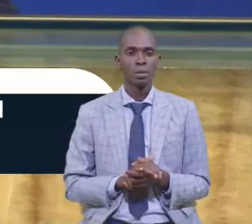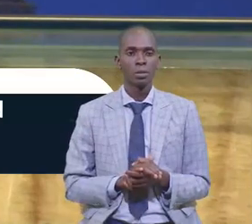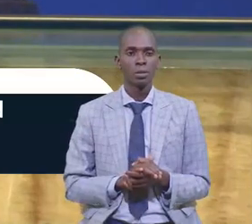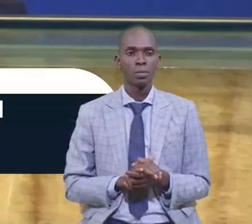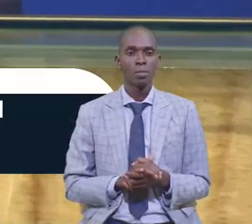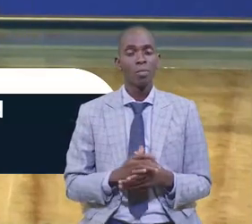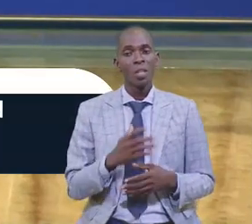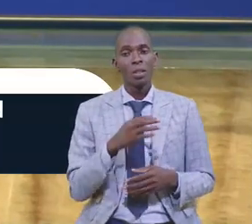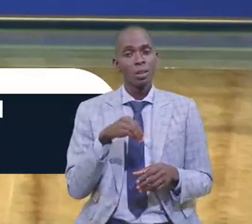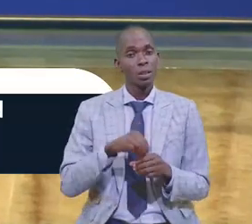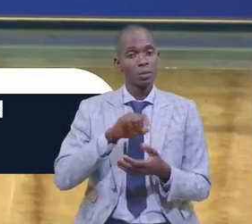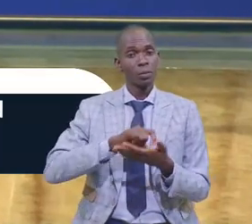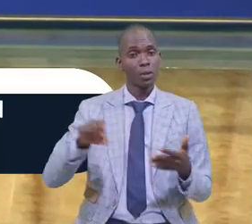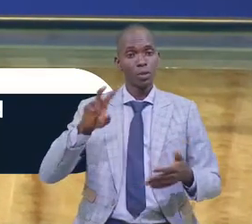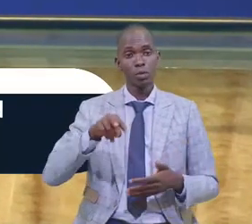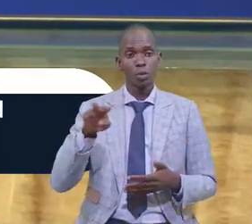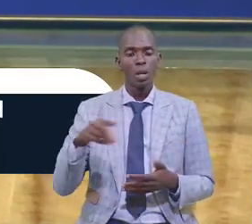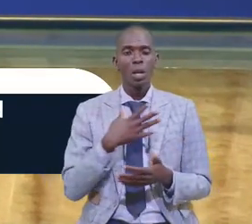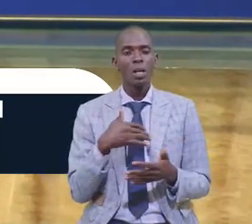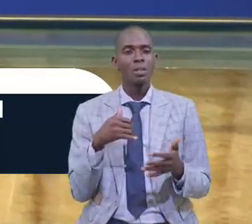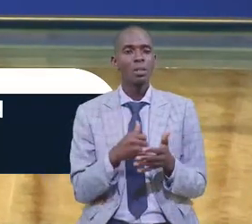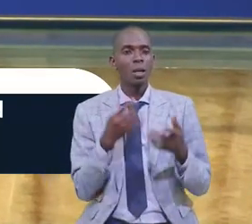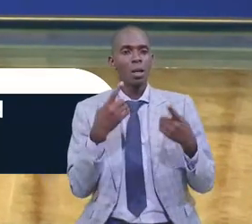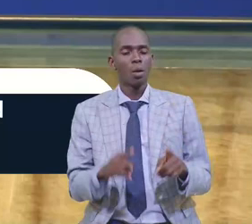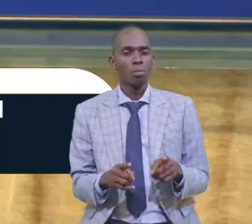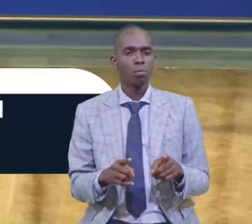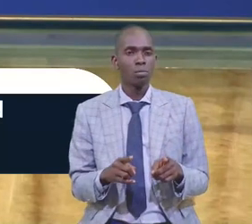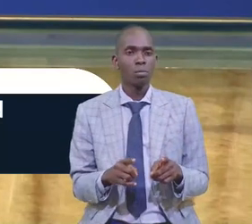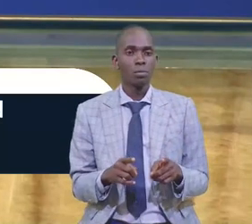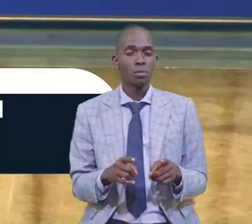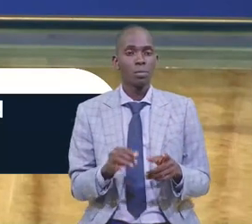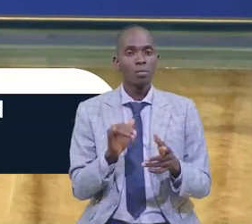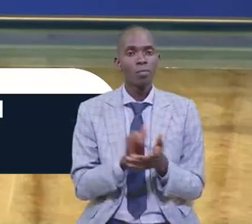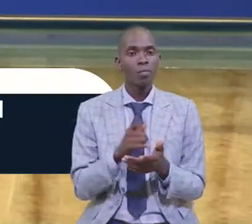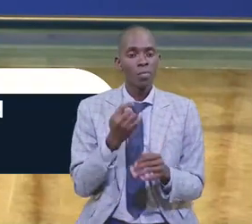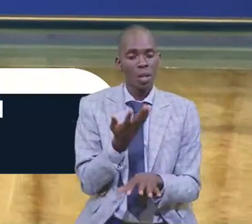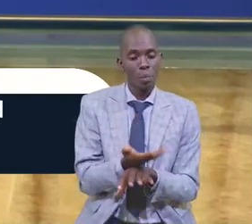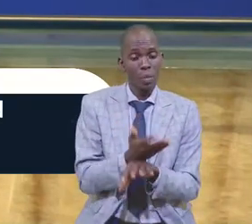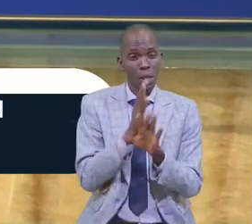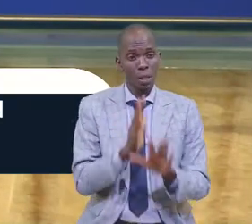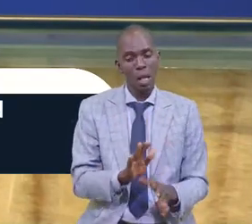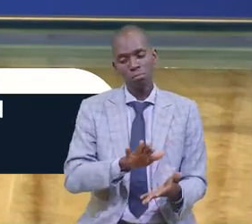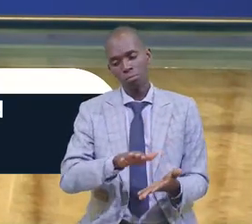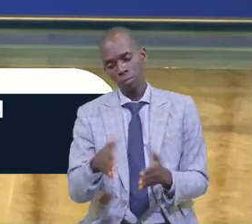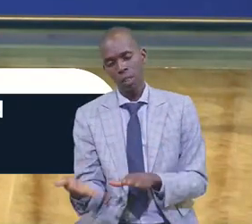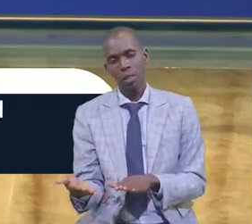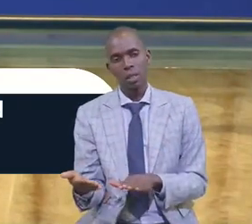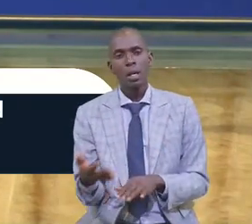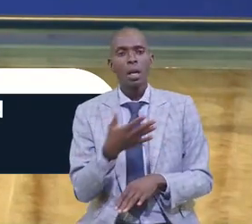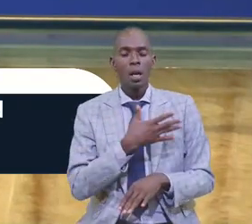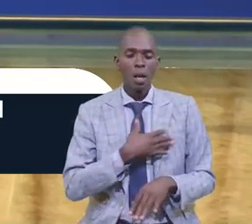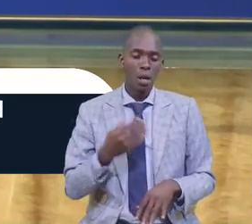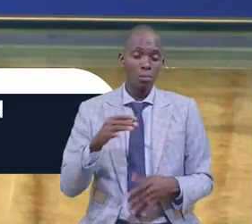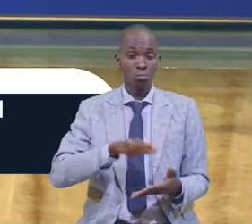Luc 16, verset 22. Le verset 22 nous dit, le pauvre mourut